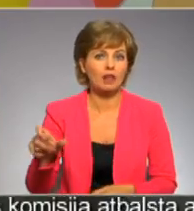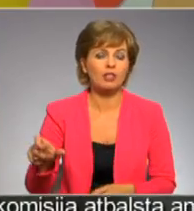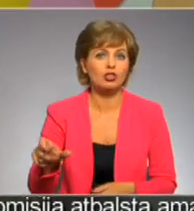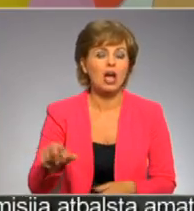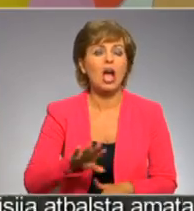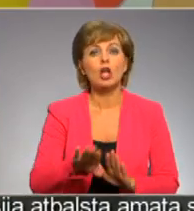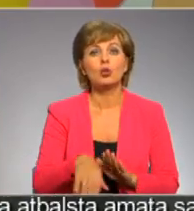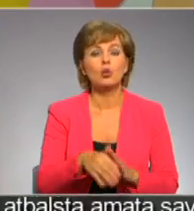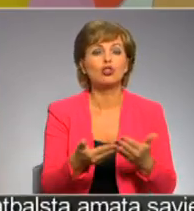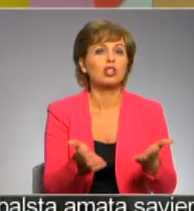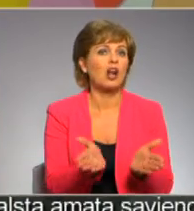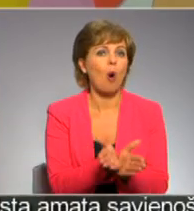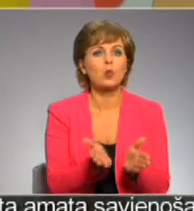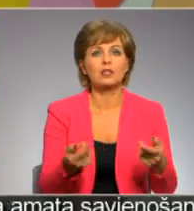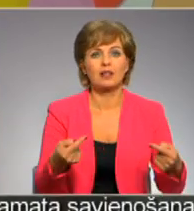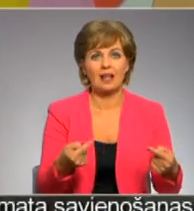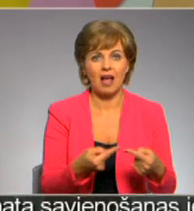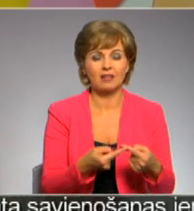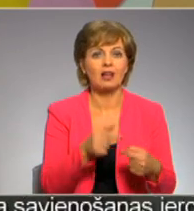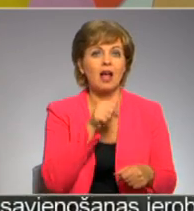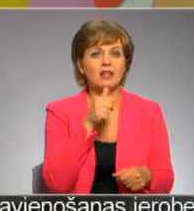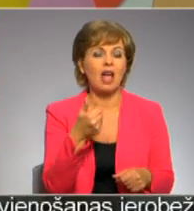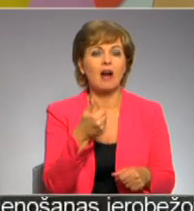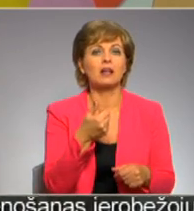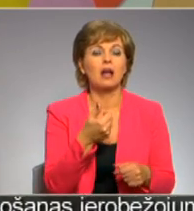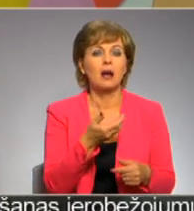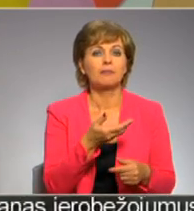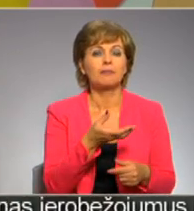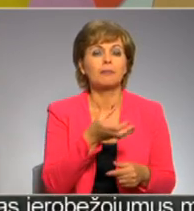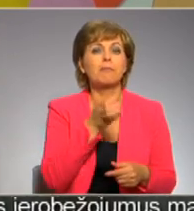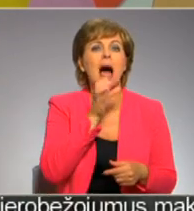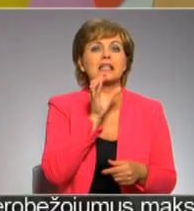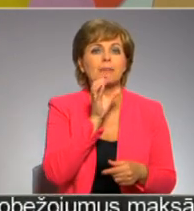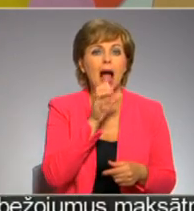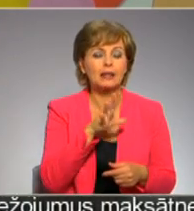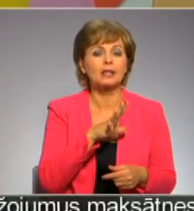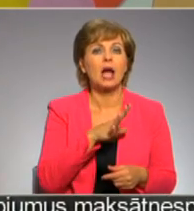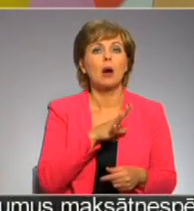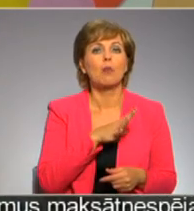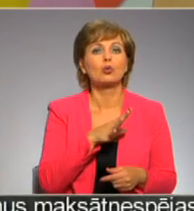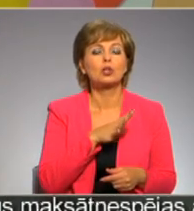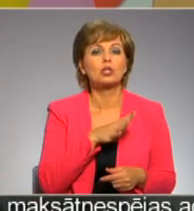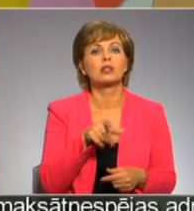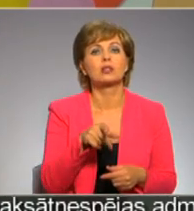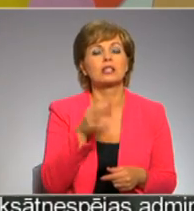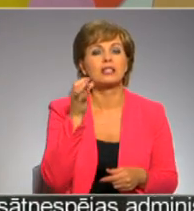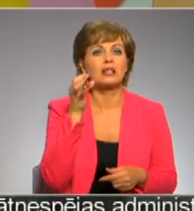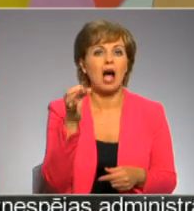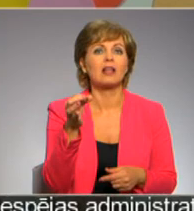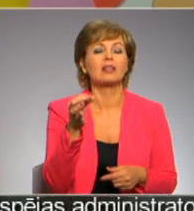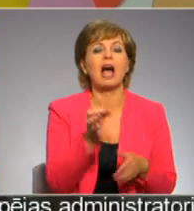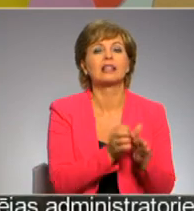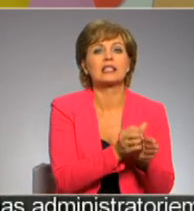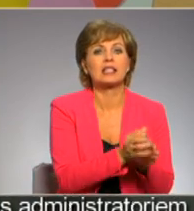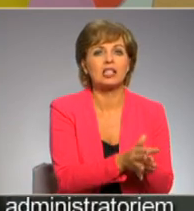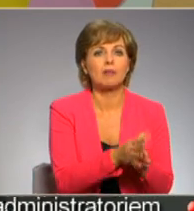trauks, viņš nevar neko, viņi nevar pasmelties. Un mūsu tai standarta